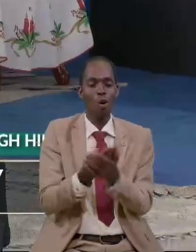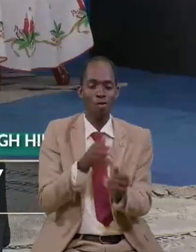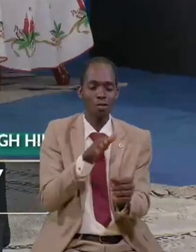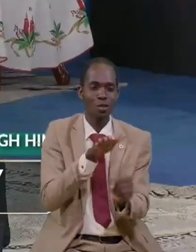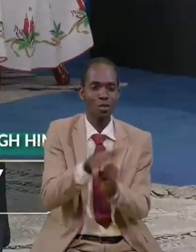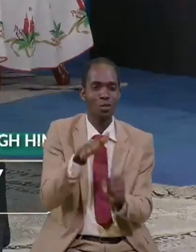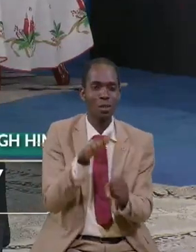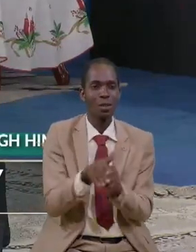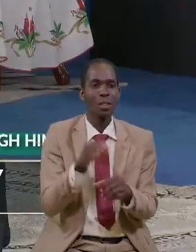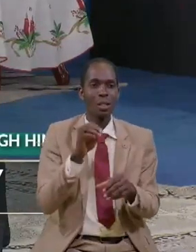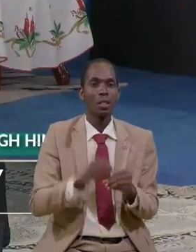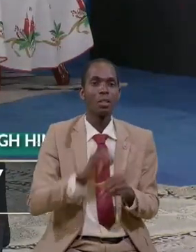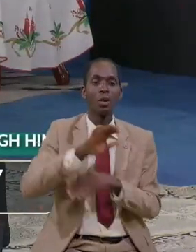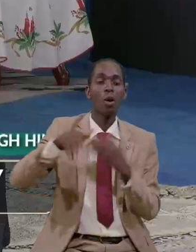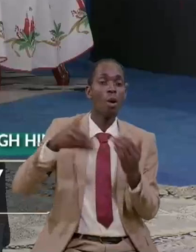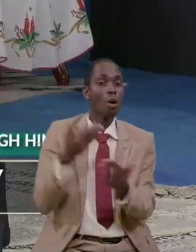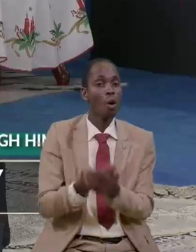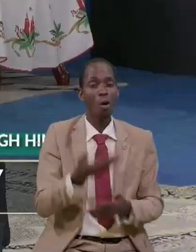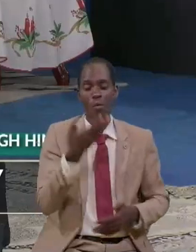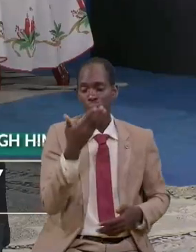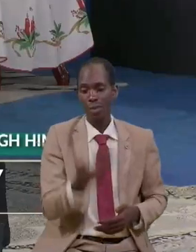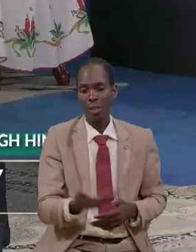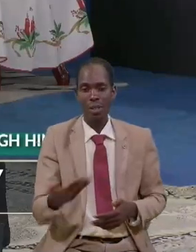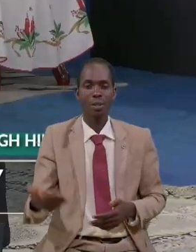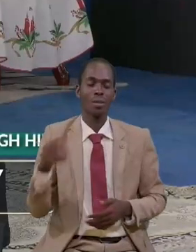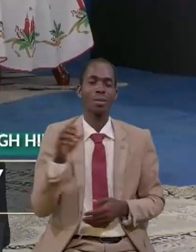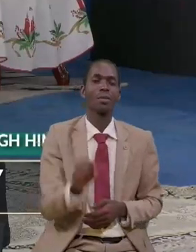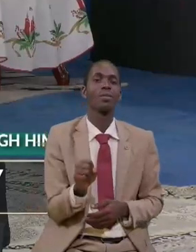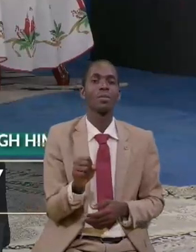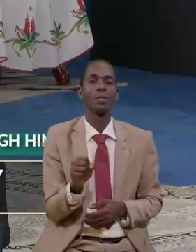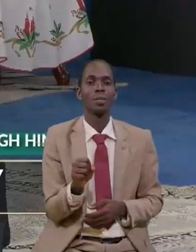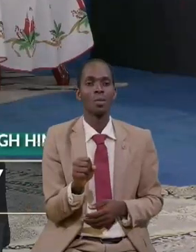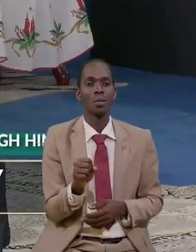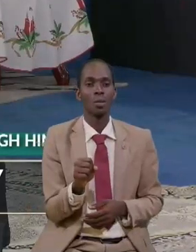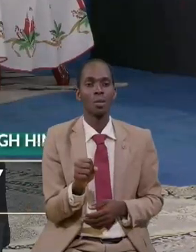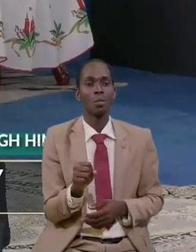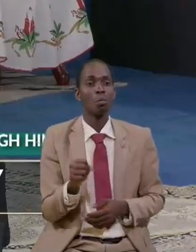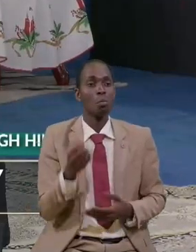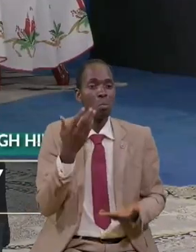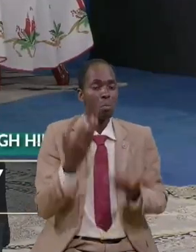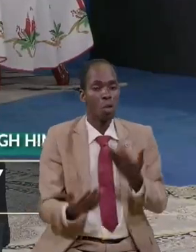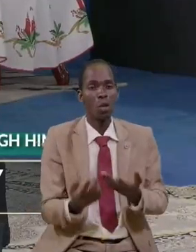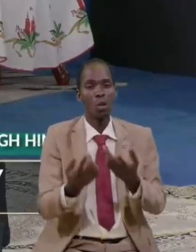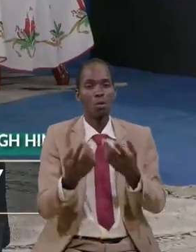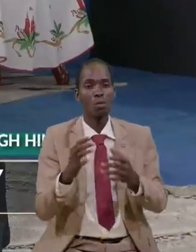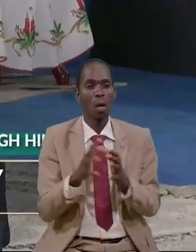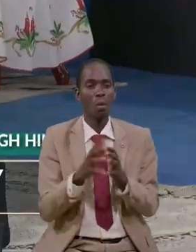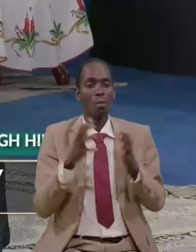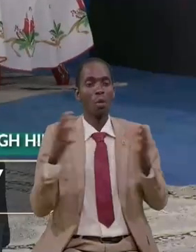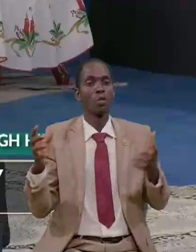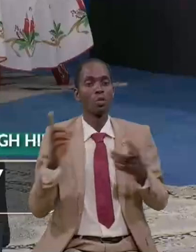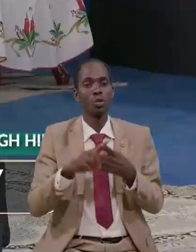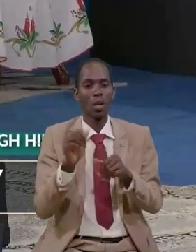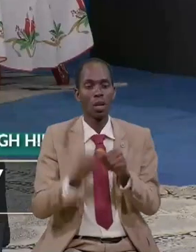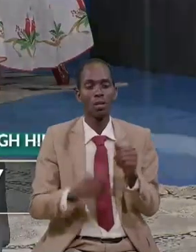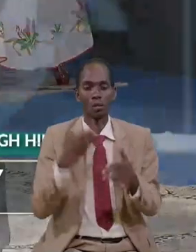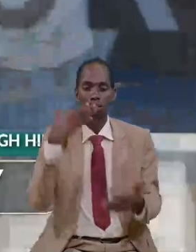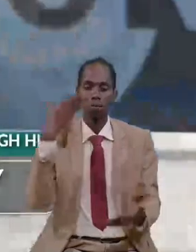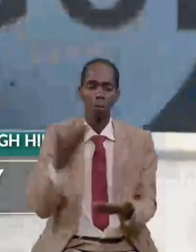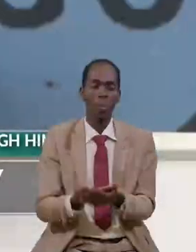en toute chose, de quoi satisfaire vos besoins, satisfaire à tous vos besoins, vous ayez encore en abondance pour toute